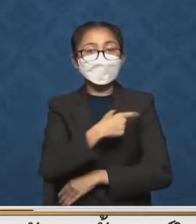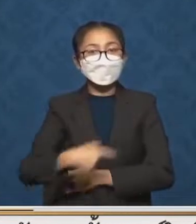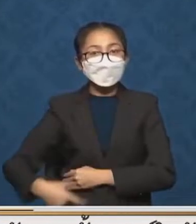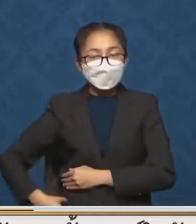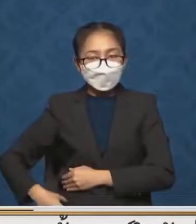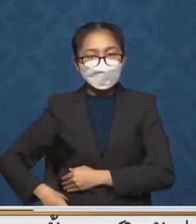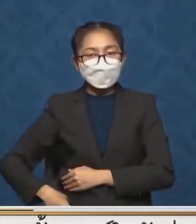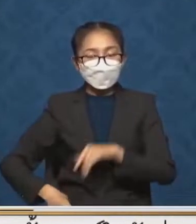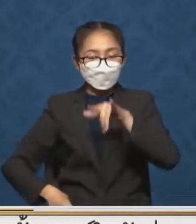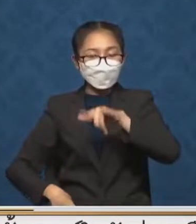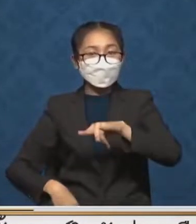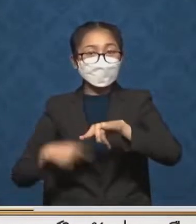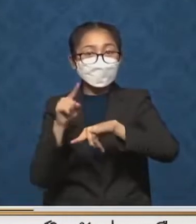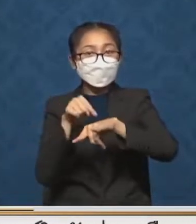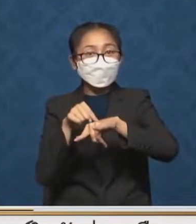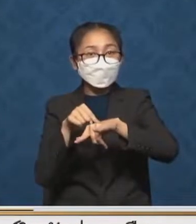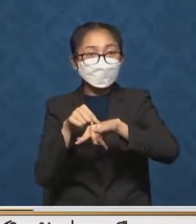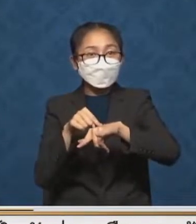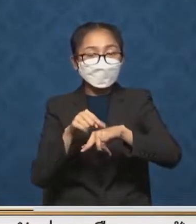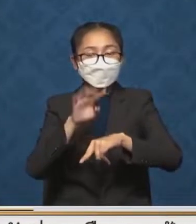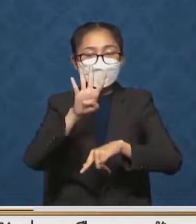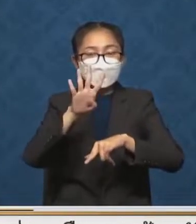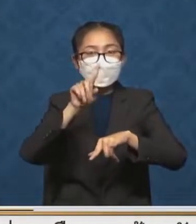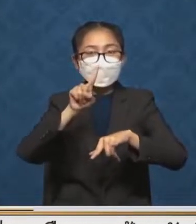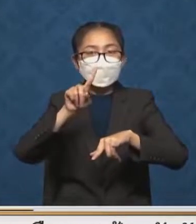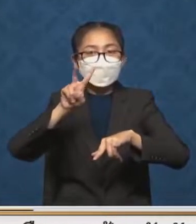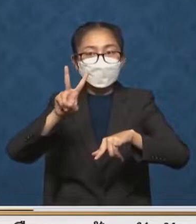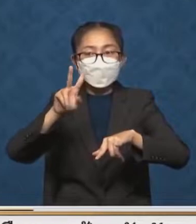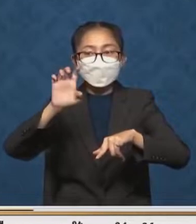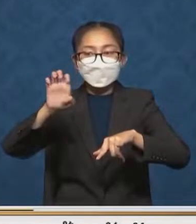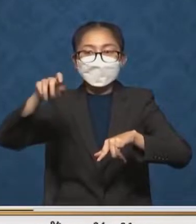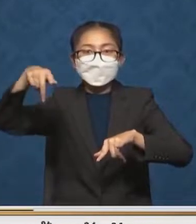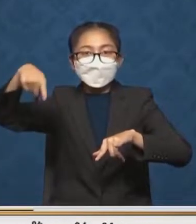เป็ตวแทนคือรุ่น Bale-412EP